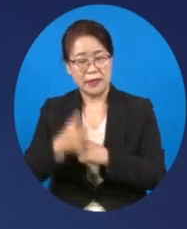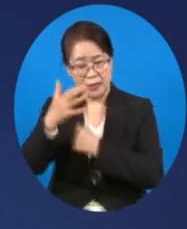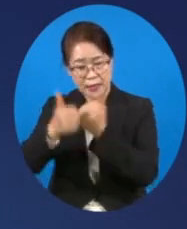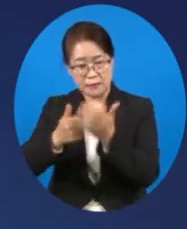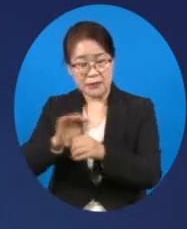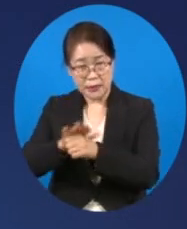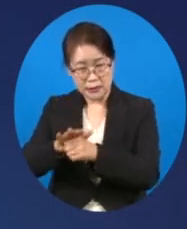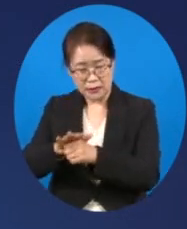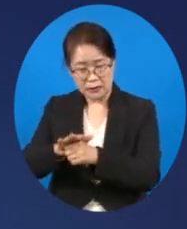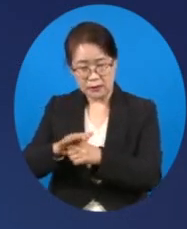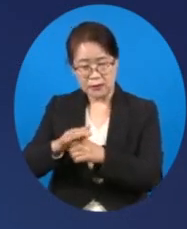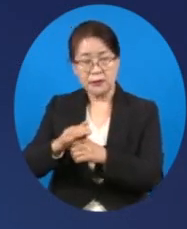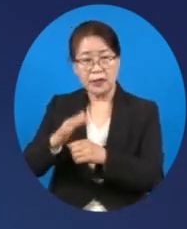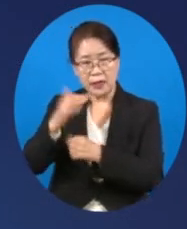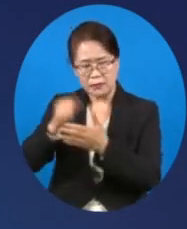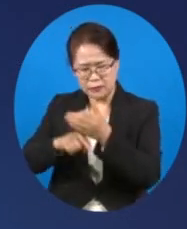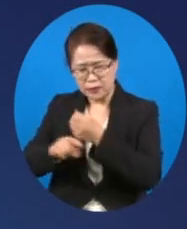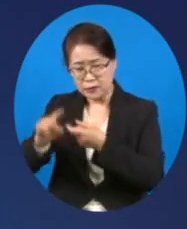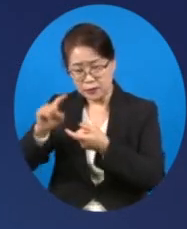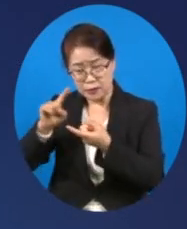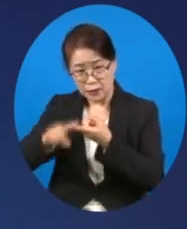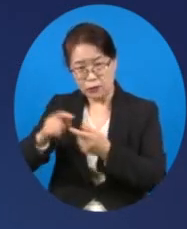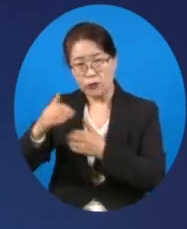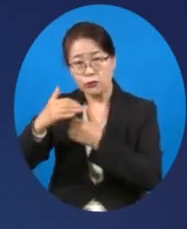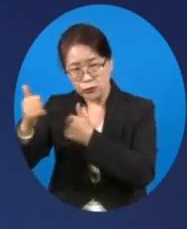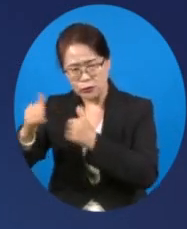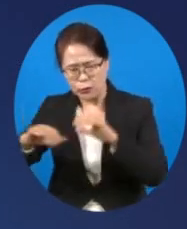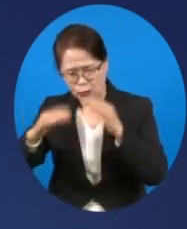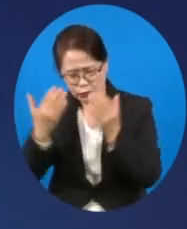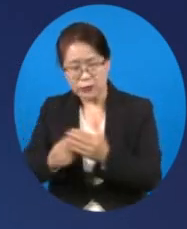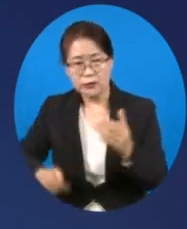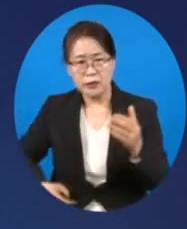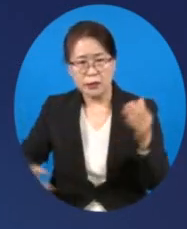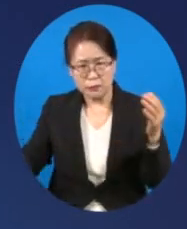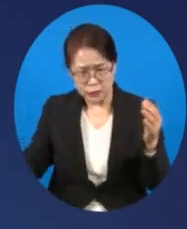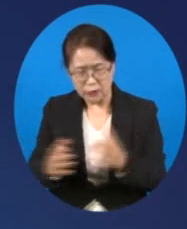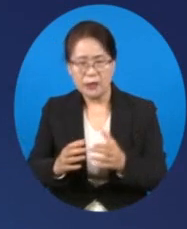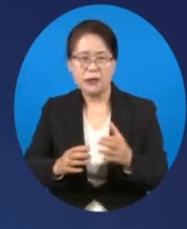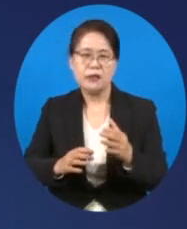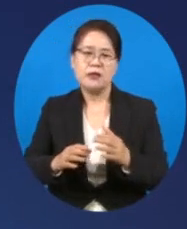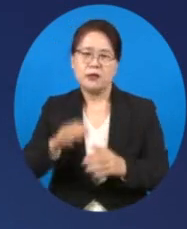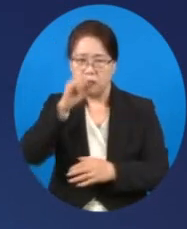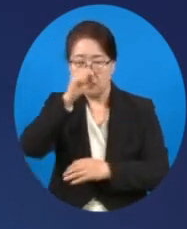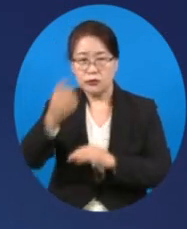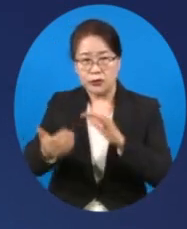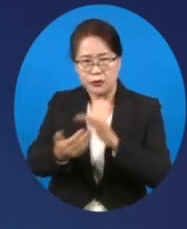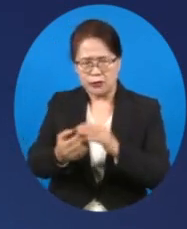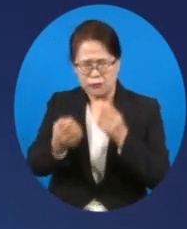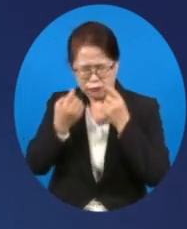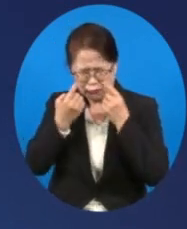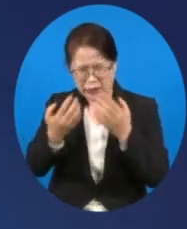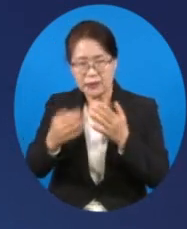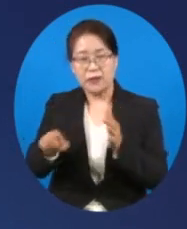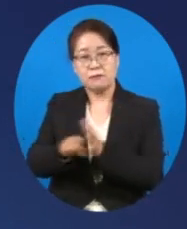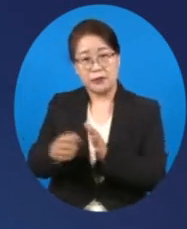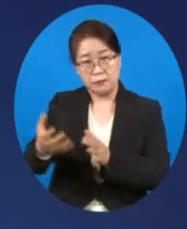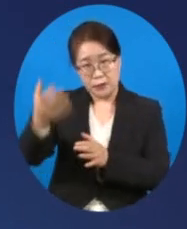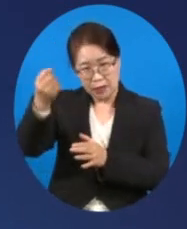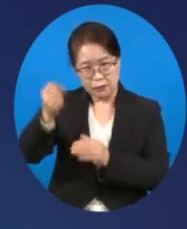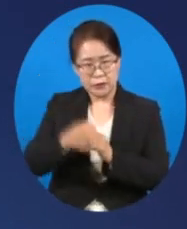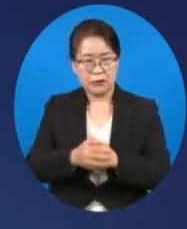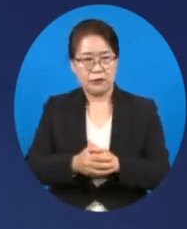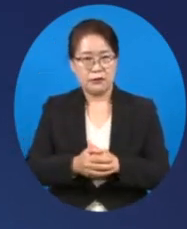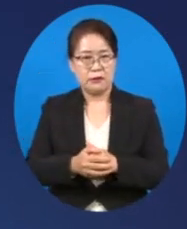그 뜻대로 부르심을 입은 자들에게는 모든 것이 합력하여 선을 이루신다는 확신이 있었습니다 또 사도